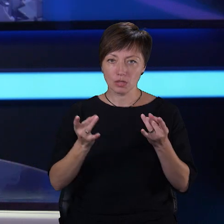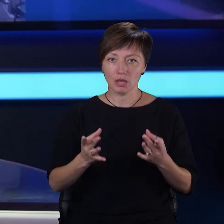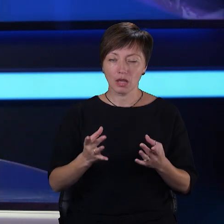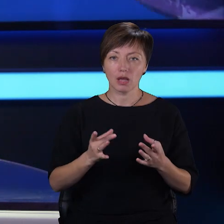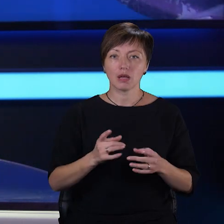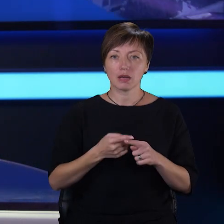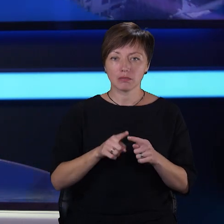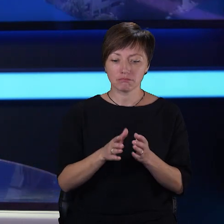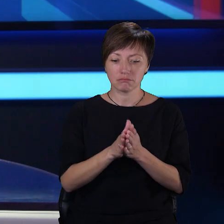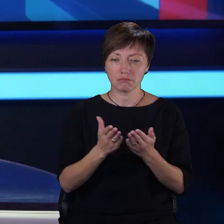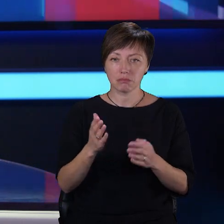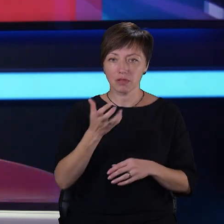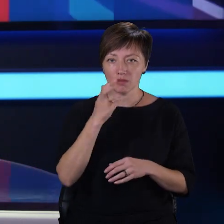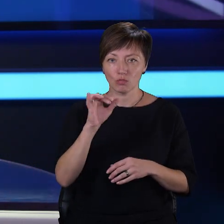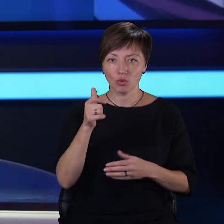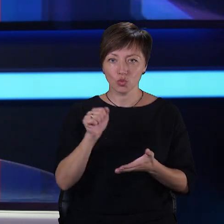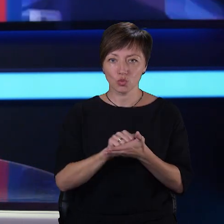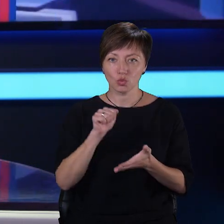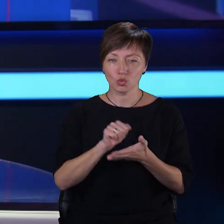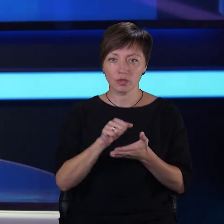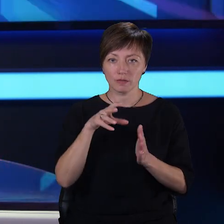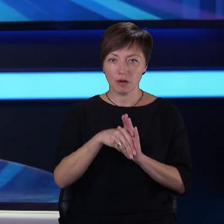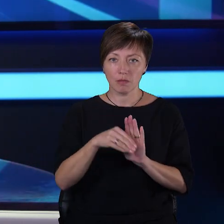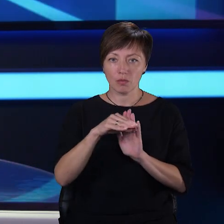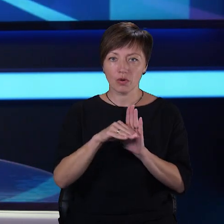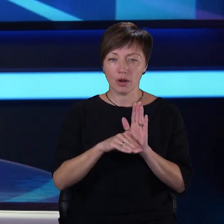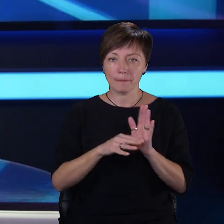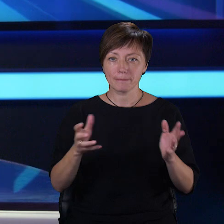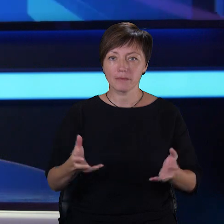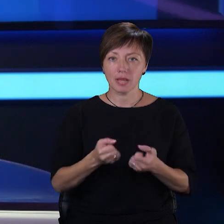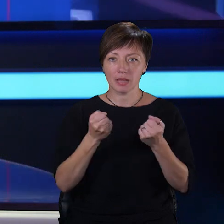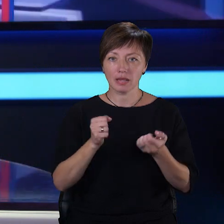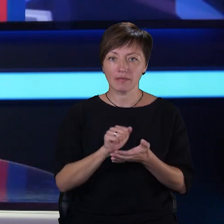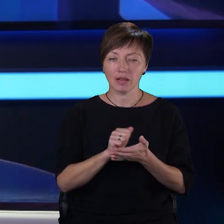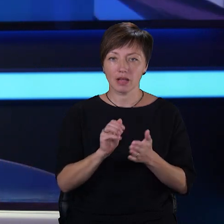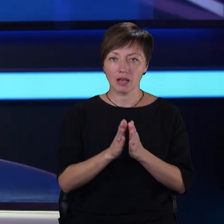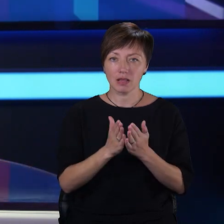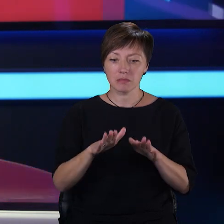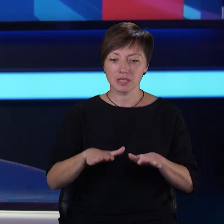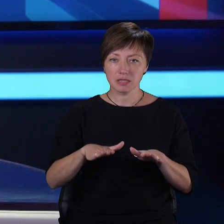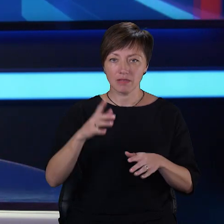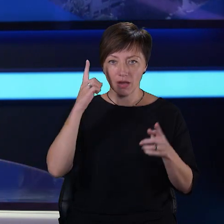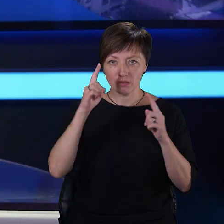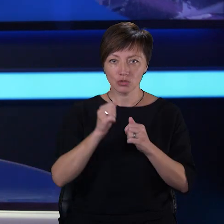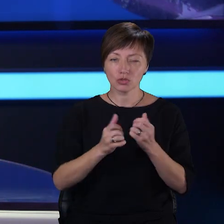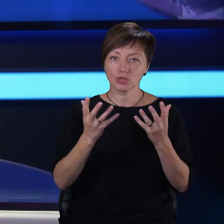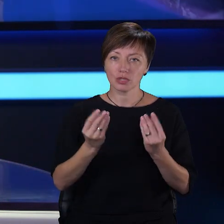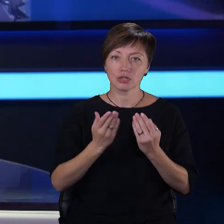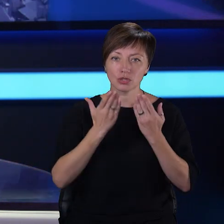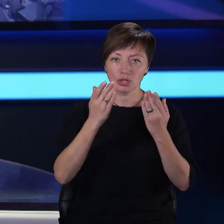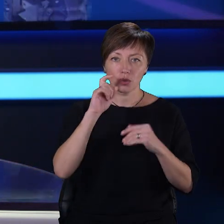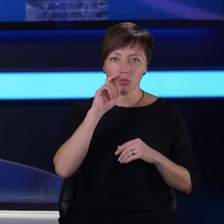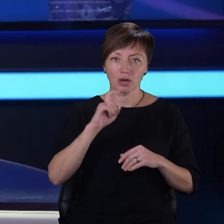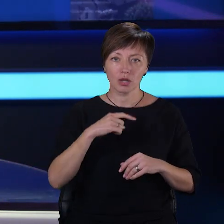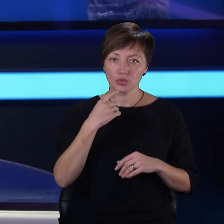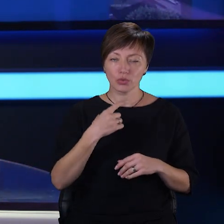Нагадаємо, «Альманах «Південний Буг» друкується в рамках програми підтримки книговидання місцевих авторів «Щодня читай